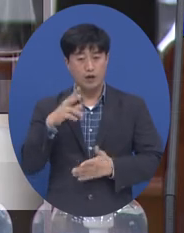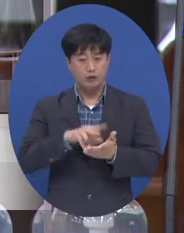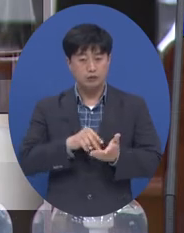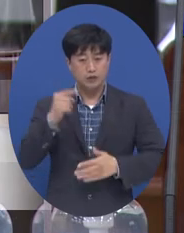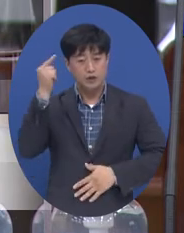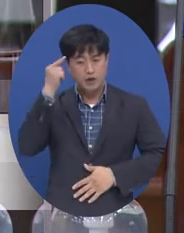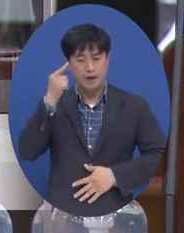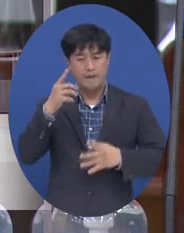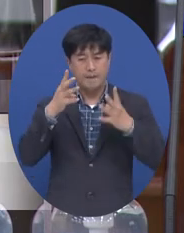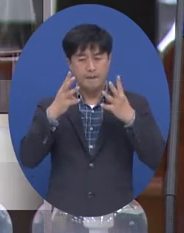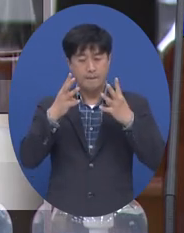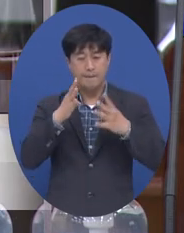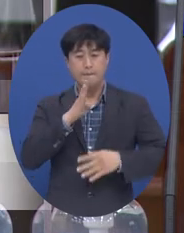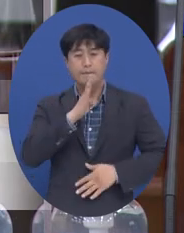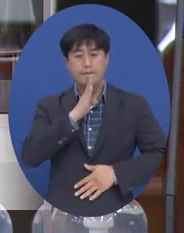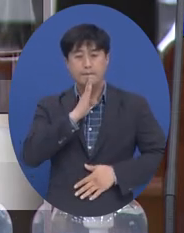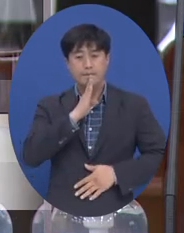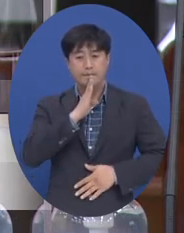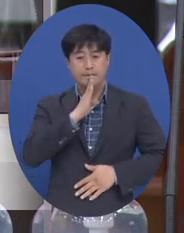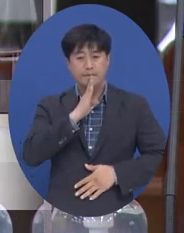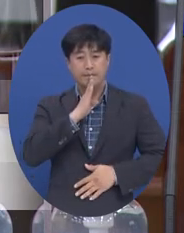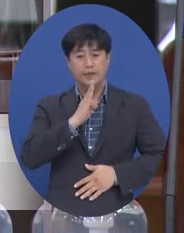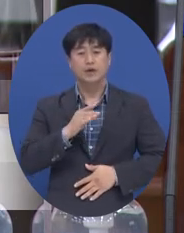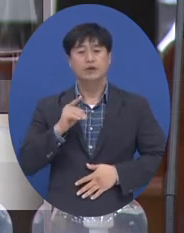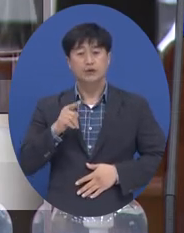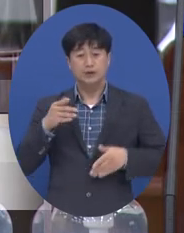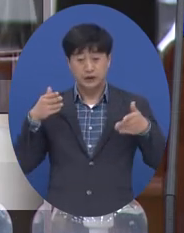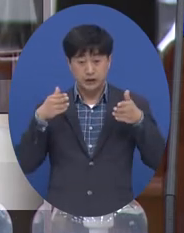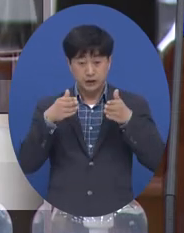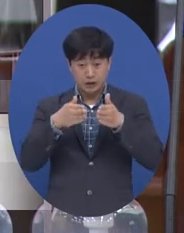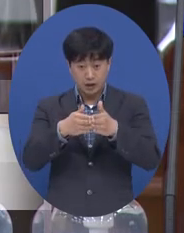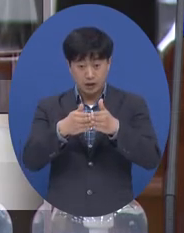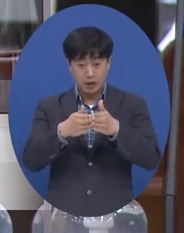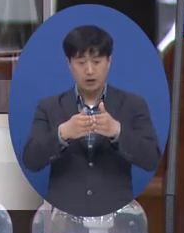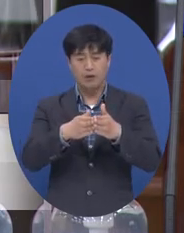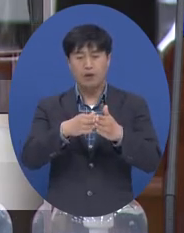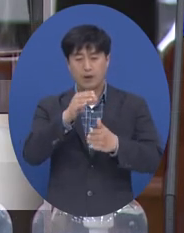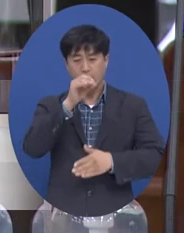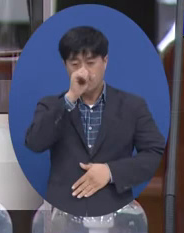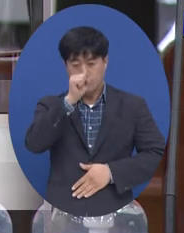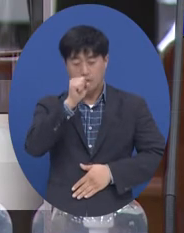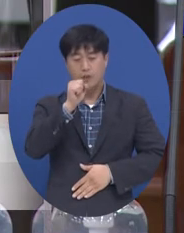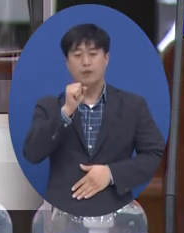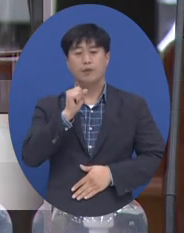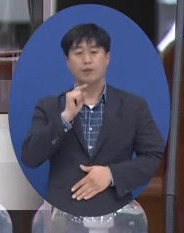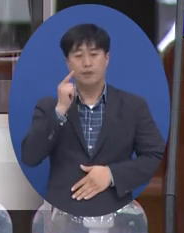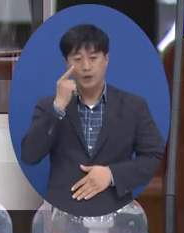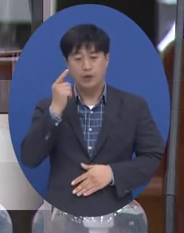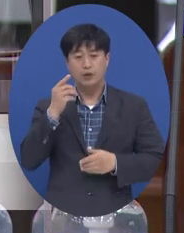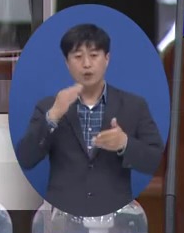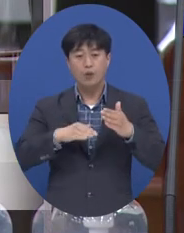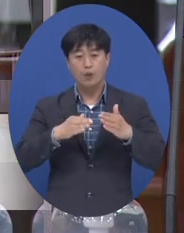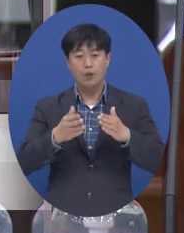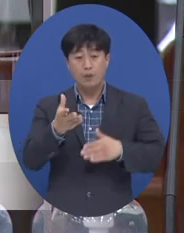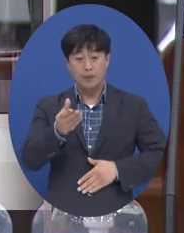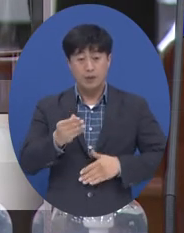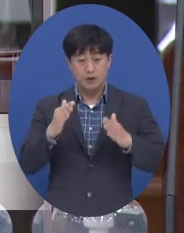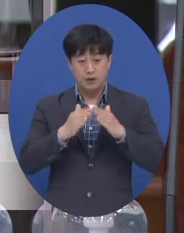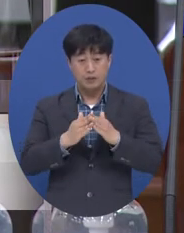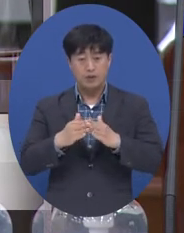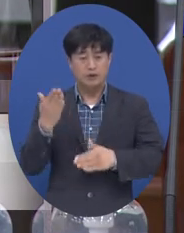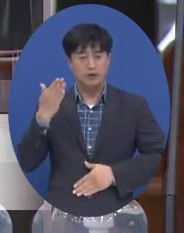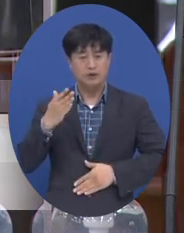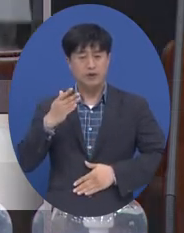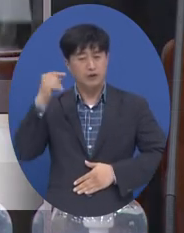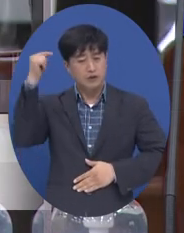어떤 문제의식이 매우 정당하고 저는 지향점이 옳다고 보여지는데요. 공공임대주택이 가진 기존의 이미지가